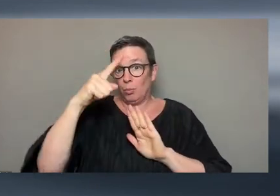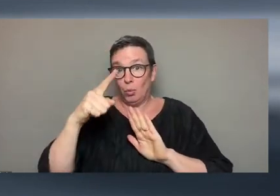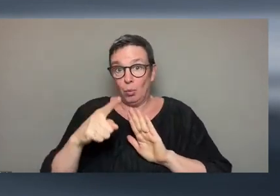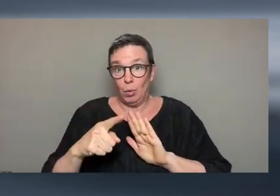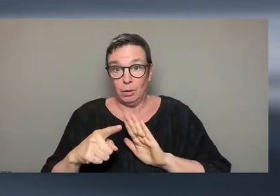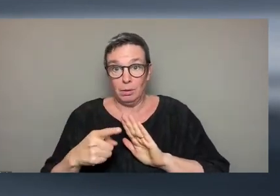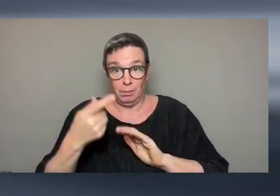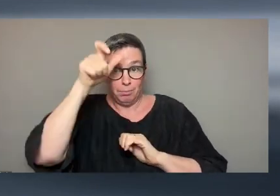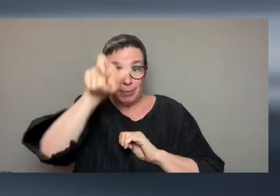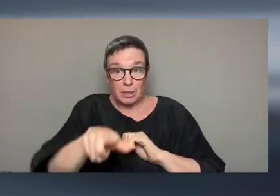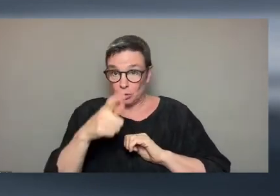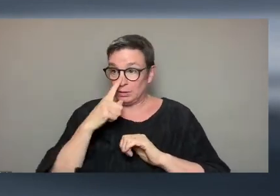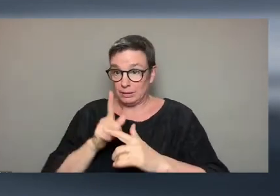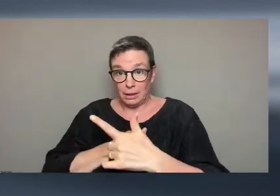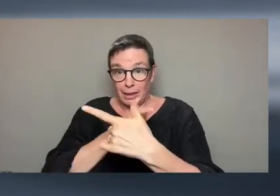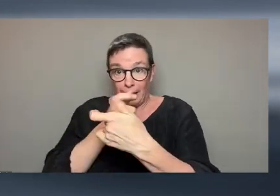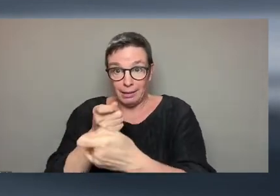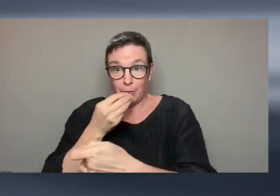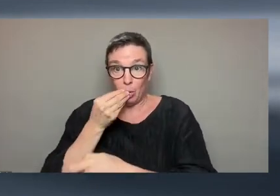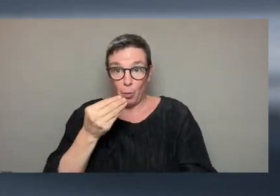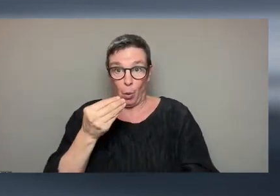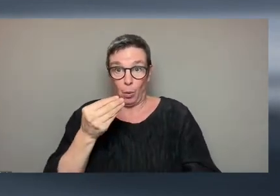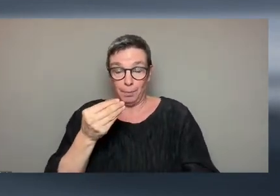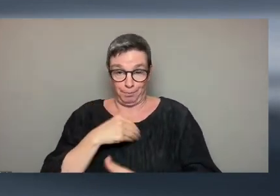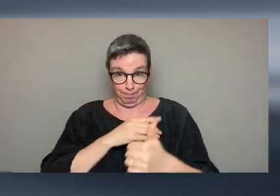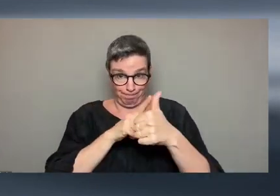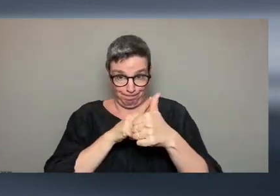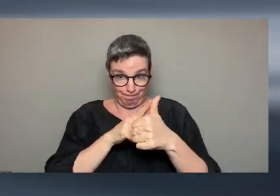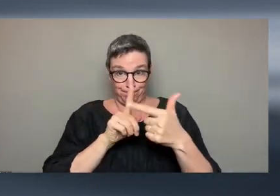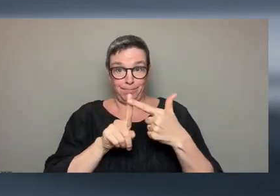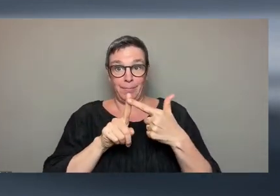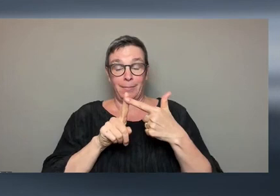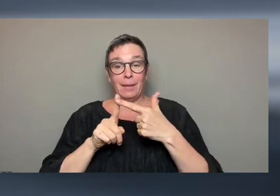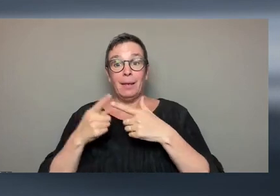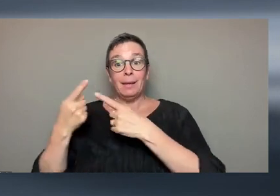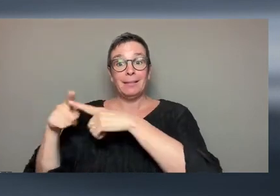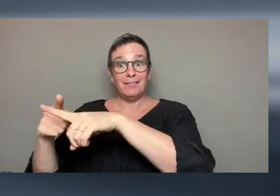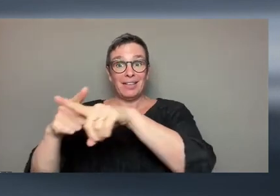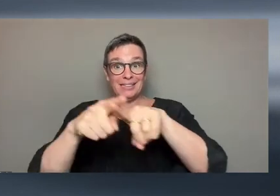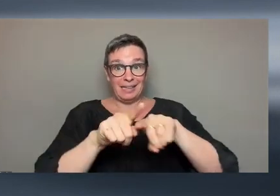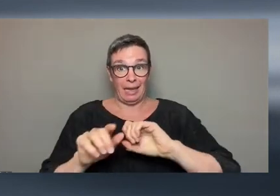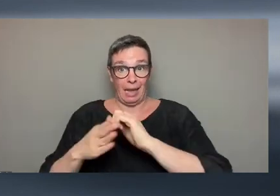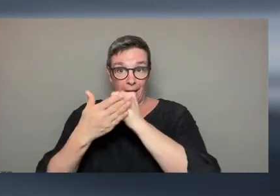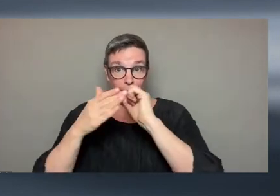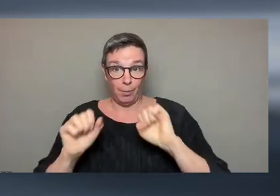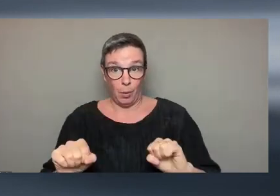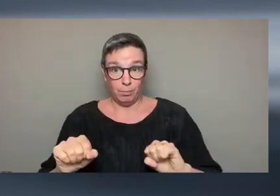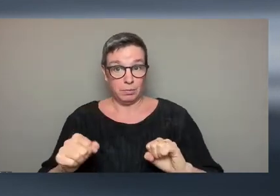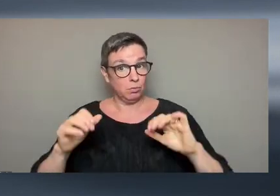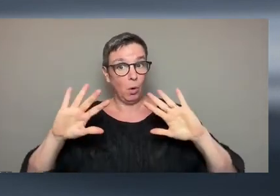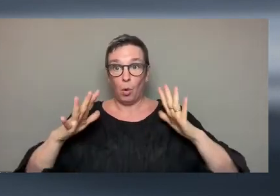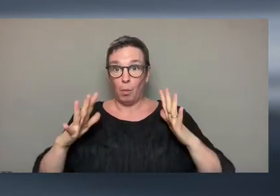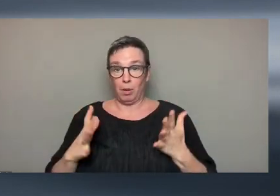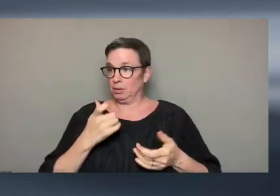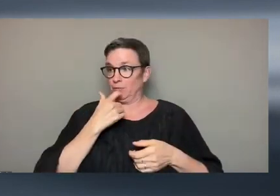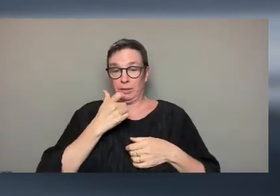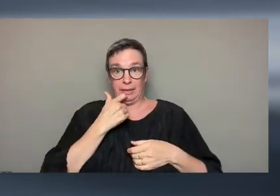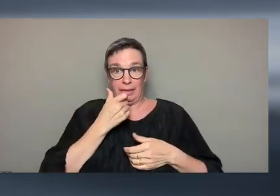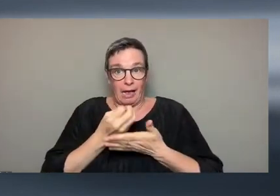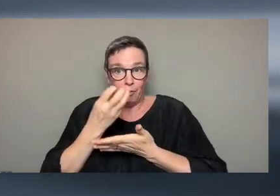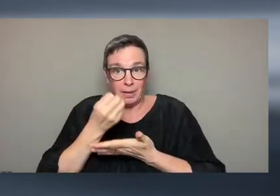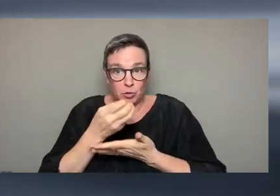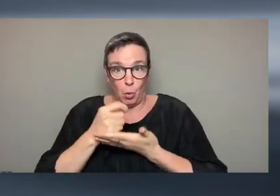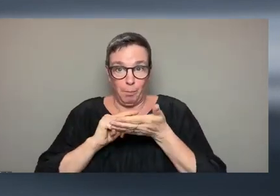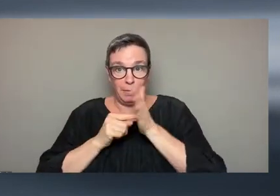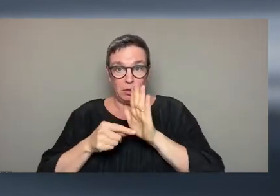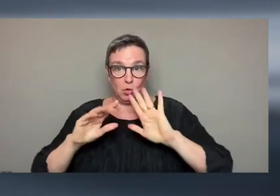personne? Le deuxième est la diversité des aides possibles. Comment allons-nous présenter cette information? Nous avons vu